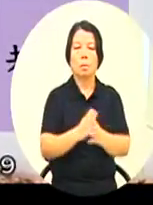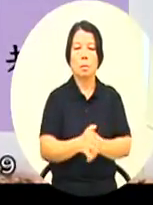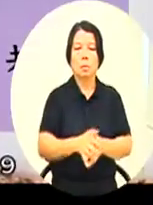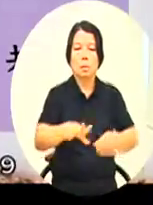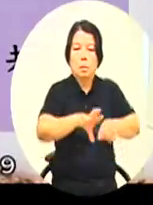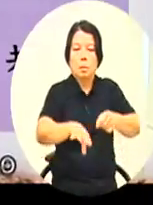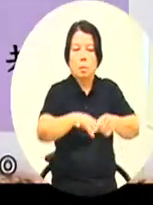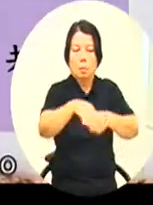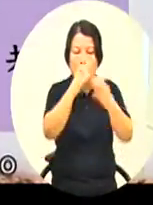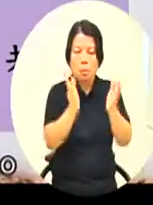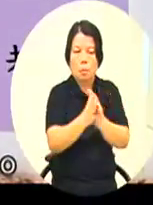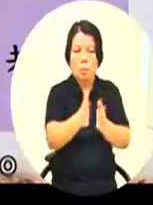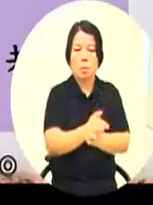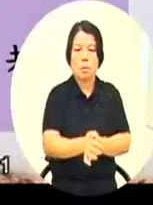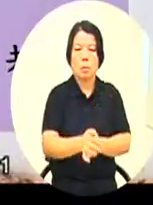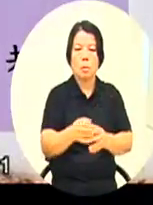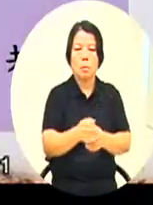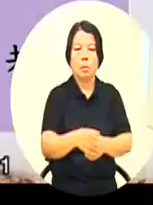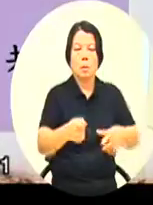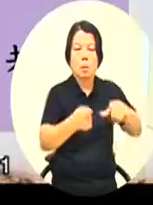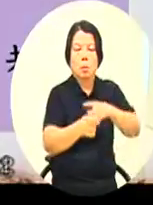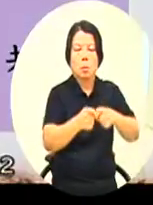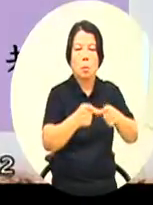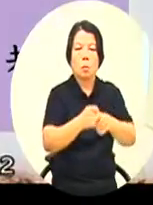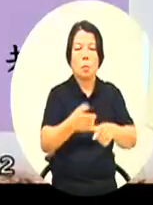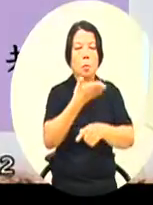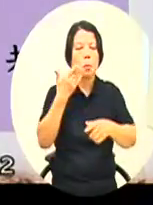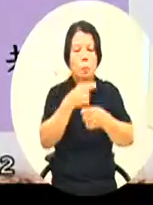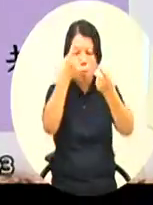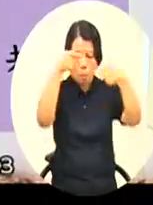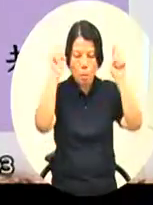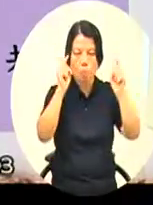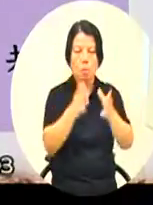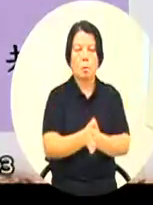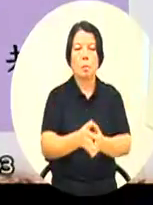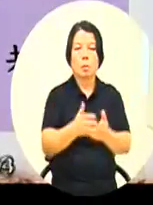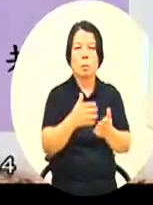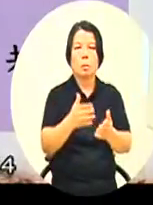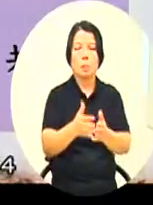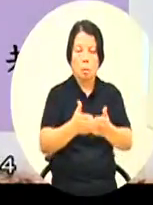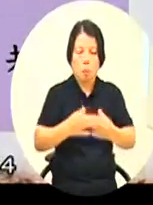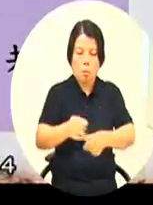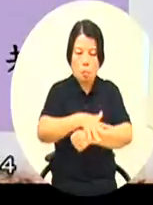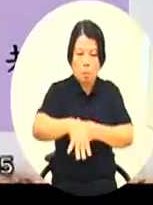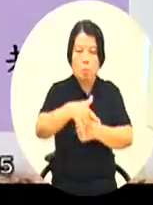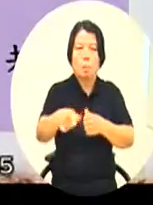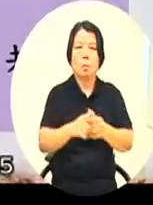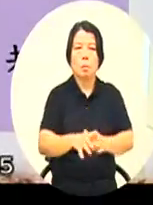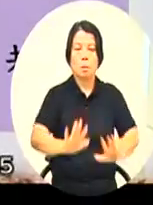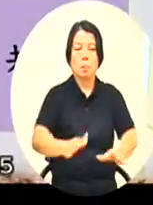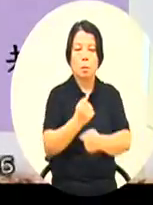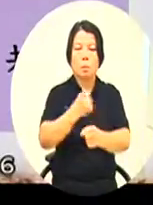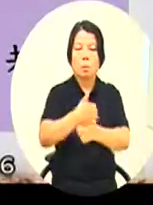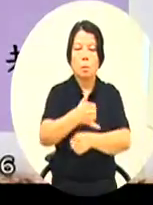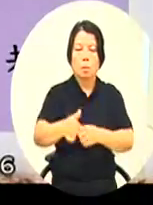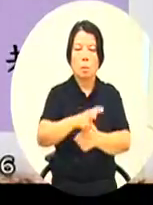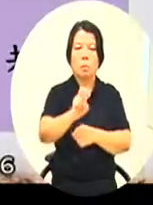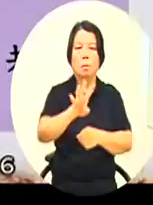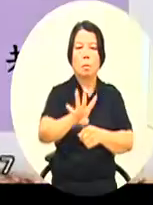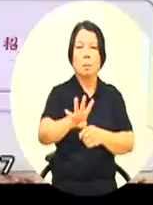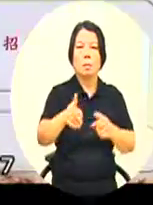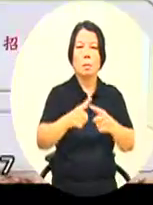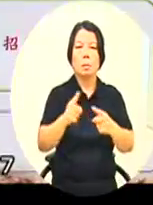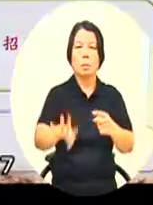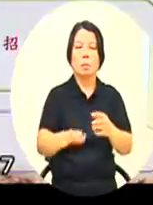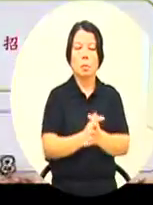所有公私立大学的一些教授的平台建制起来哈，然后职员现在目前有24人哈，